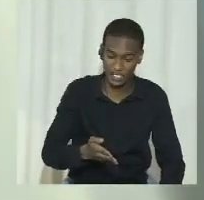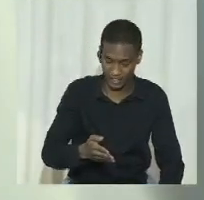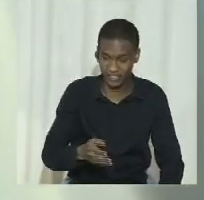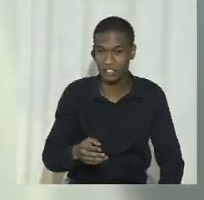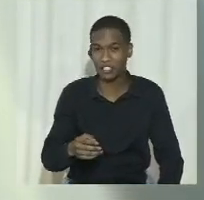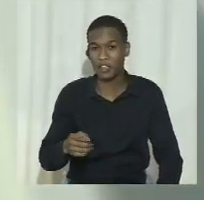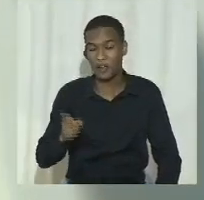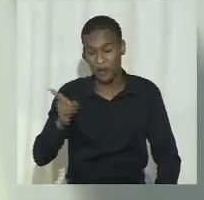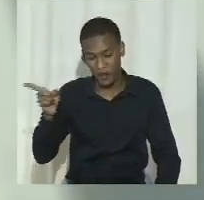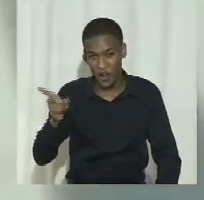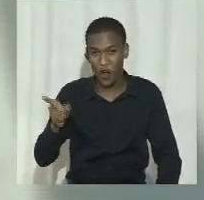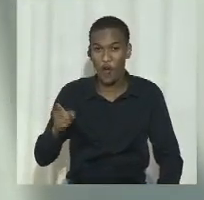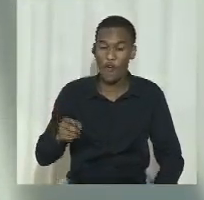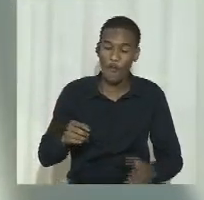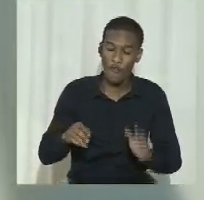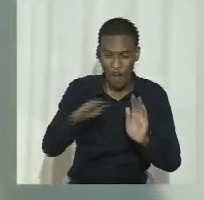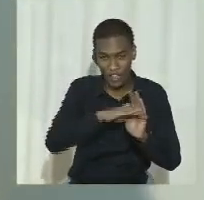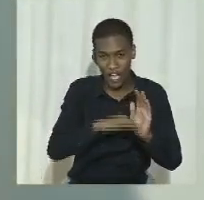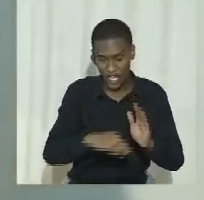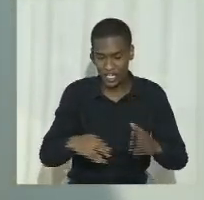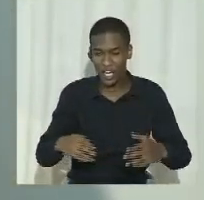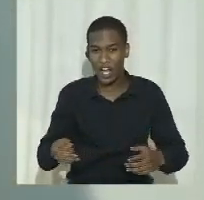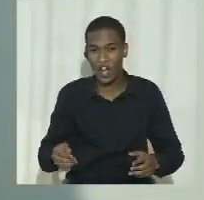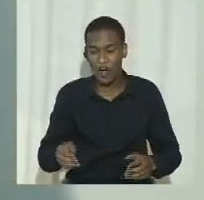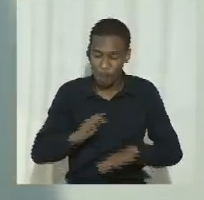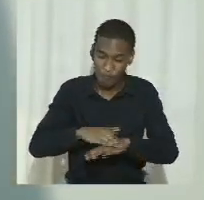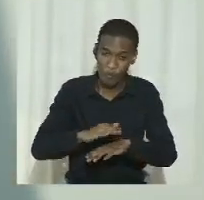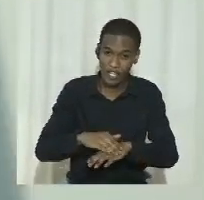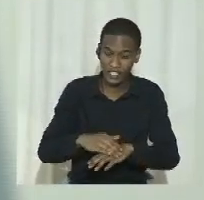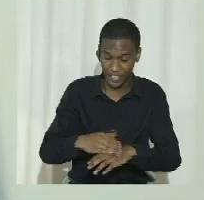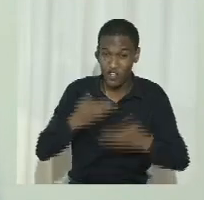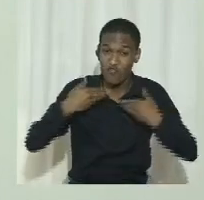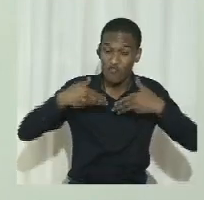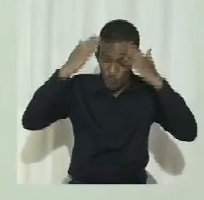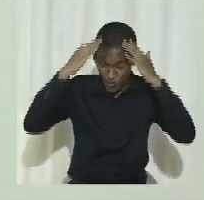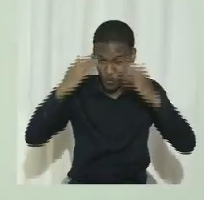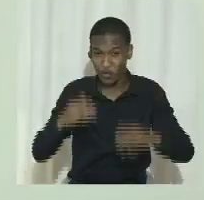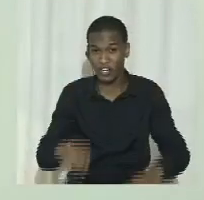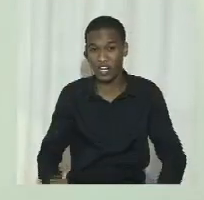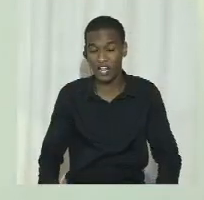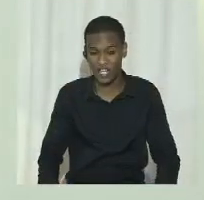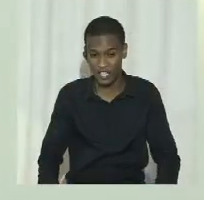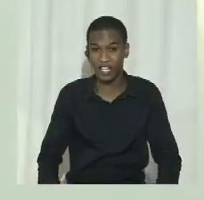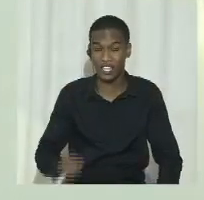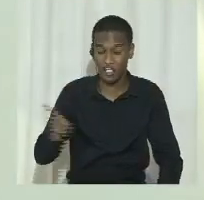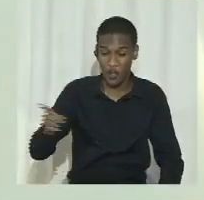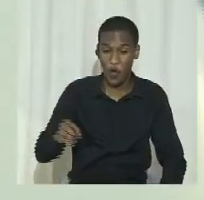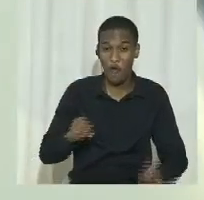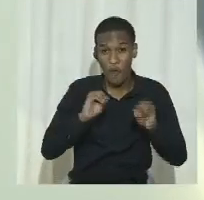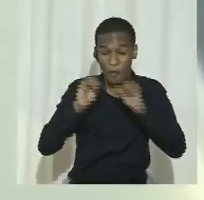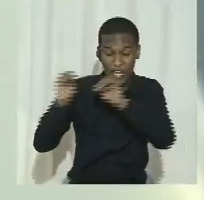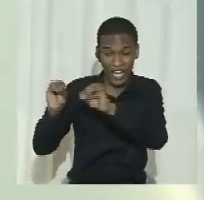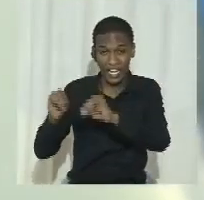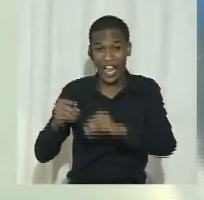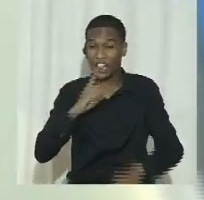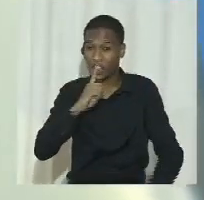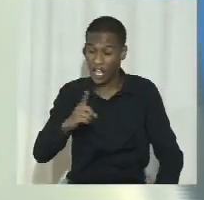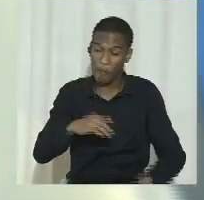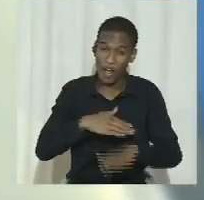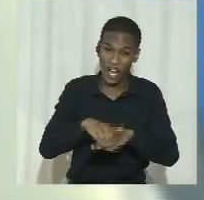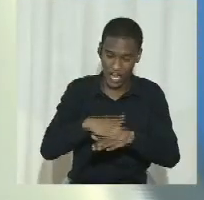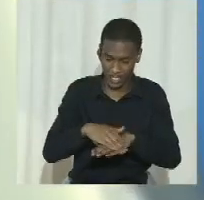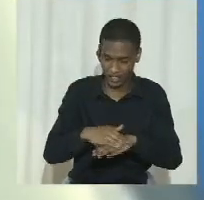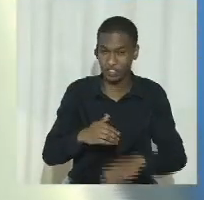banjina, fandaharana fanabeazana olom-pirenena vanina, ary toy ihany koa ny vahatra izay fampianarana teny malagasy ny arahany tamin'ny